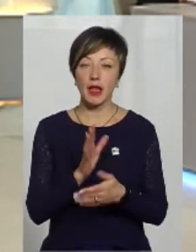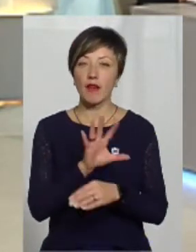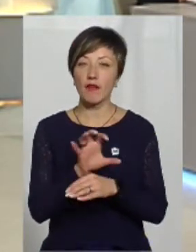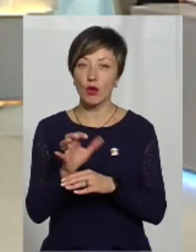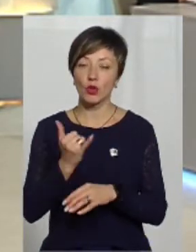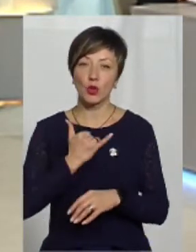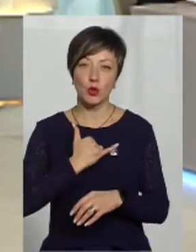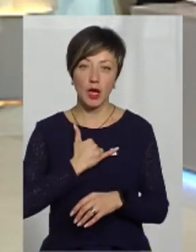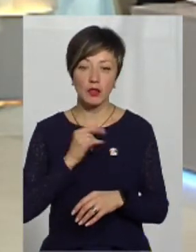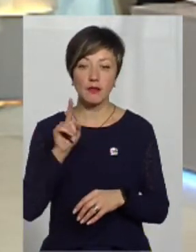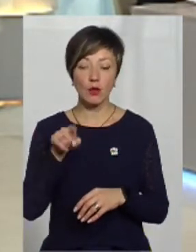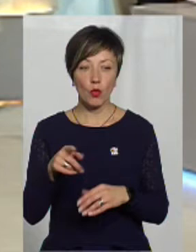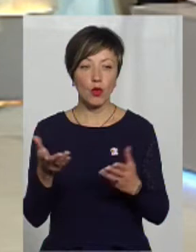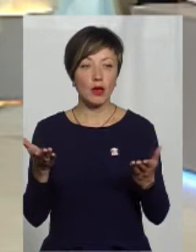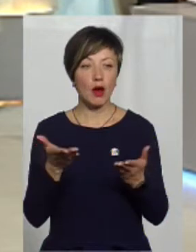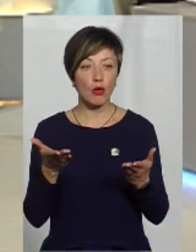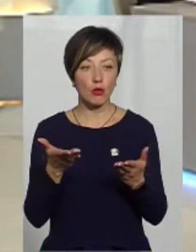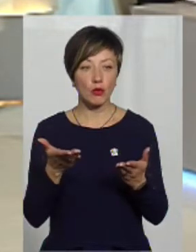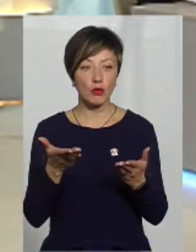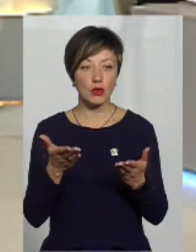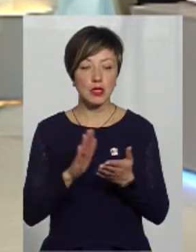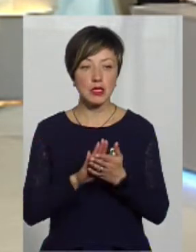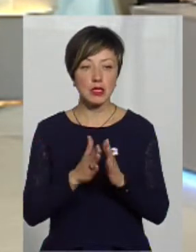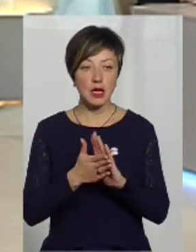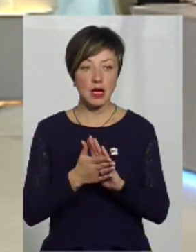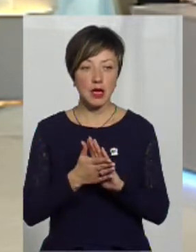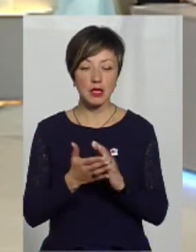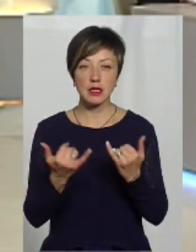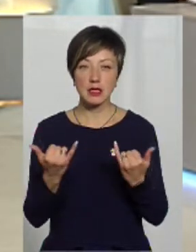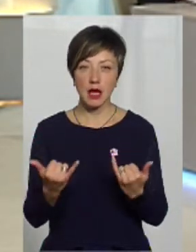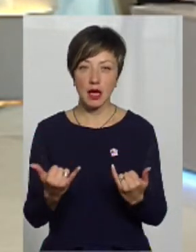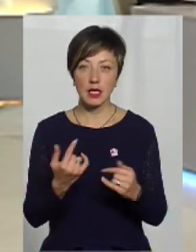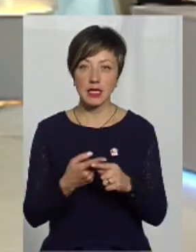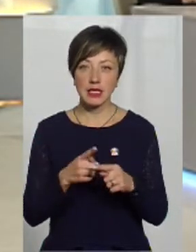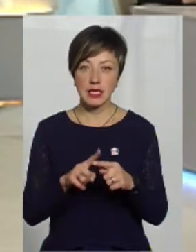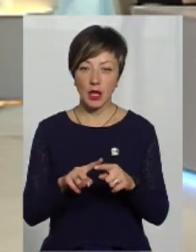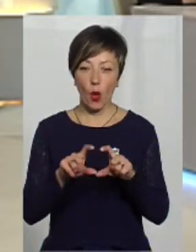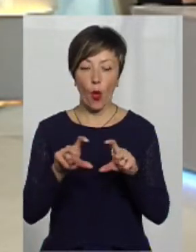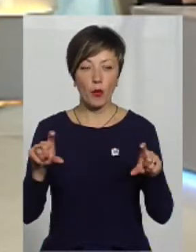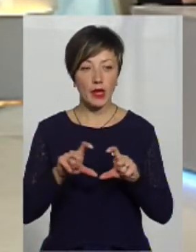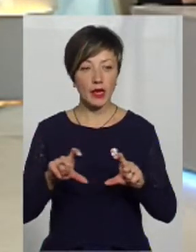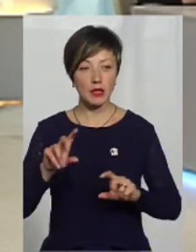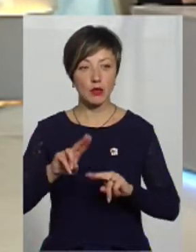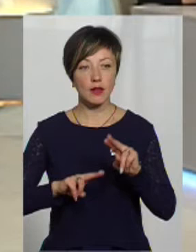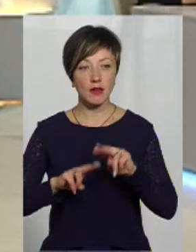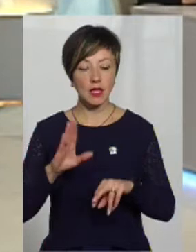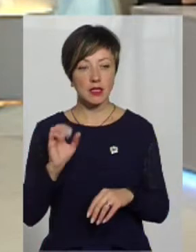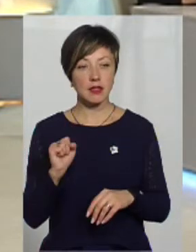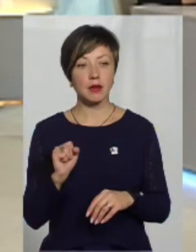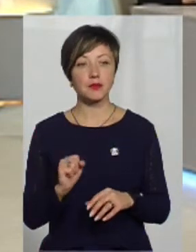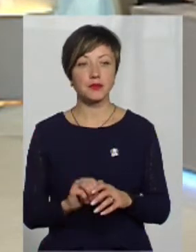нас того, в якому стані зараз ці об'єкти будівництва.